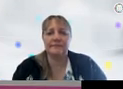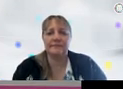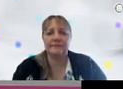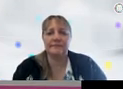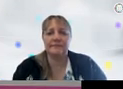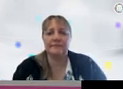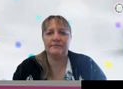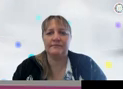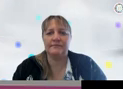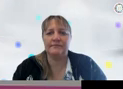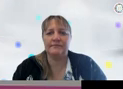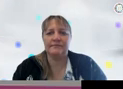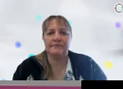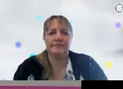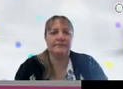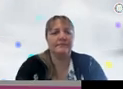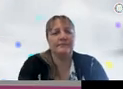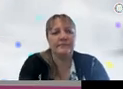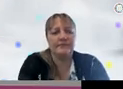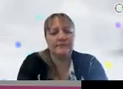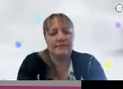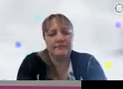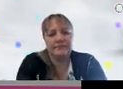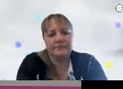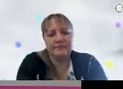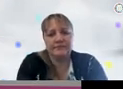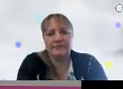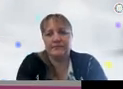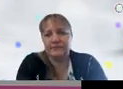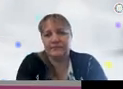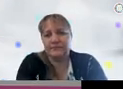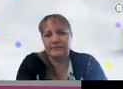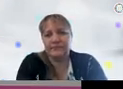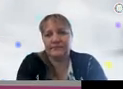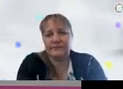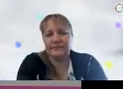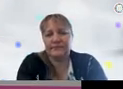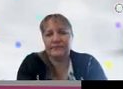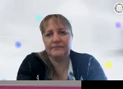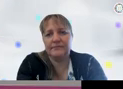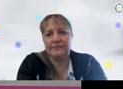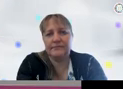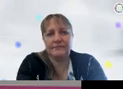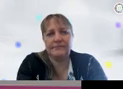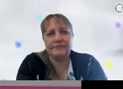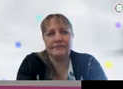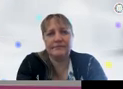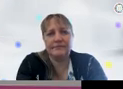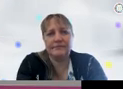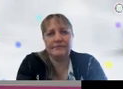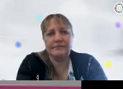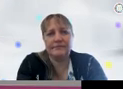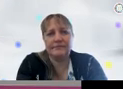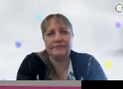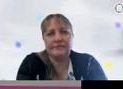Videoserie für breite digitale Grundbildung in Volksschulen. Das ist eine absolute